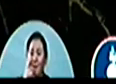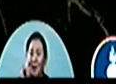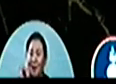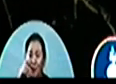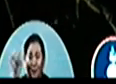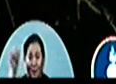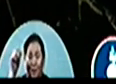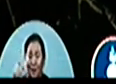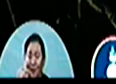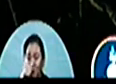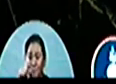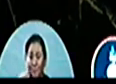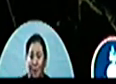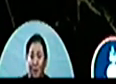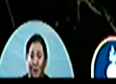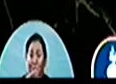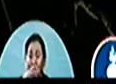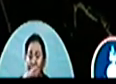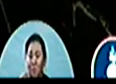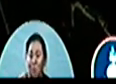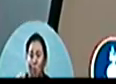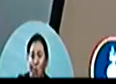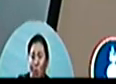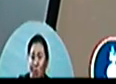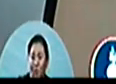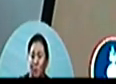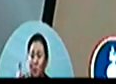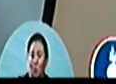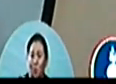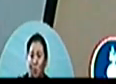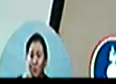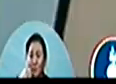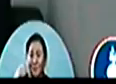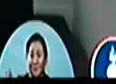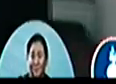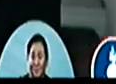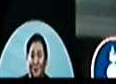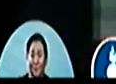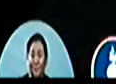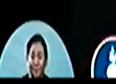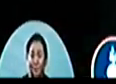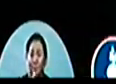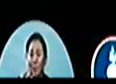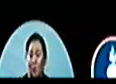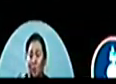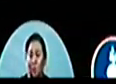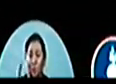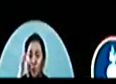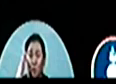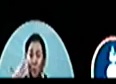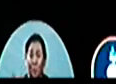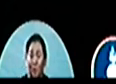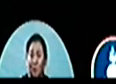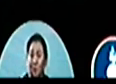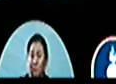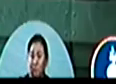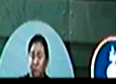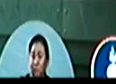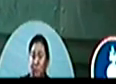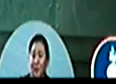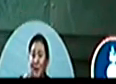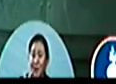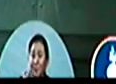Хар тамхи, хүн худалдах, мөнгө угаах, цахим орчинд үйлдэгдэх зэрэг улс дамнасан болон зохион байгуулалтаа гэмтрэхтэй тэмцэх